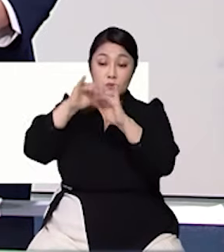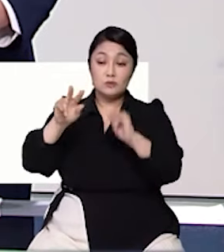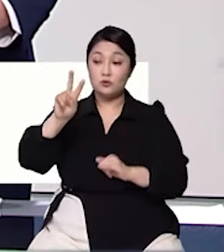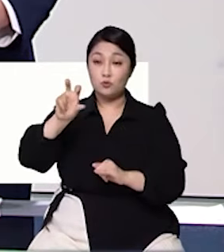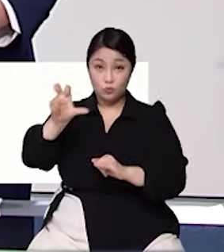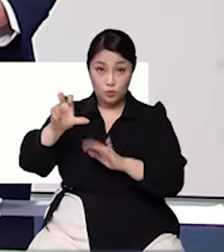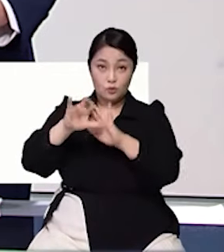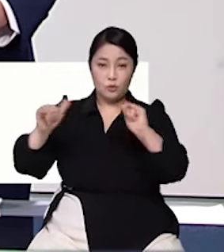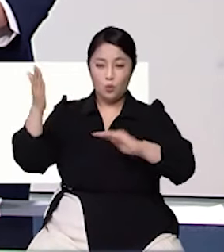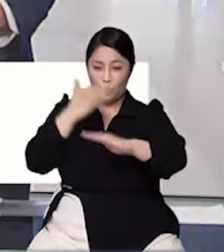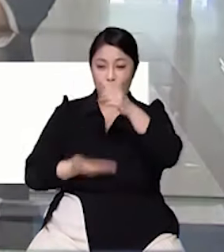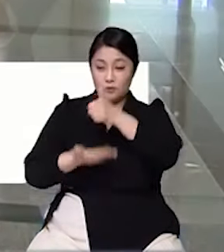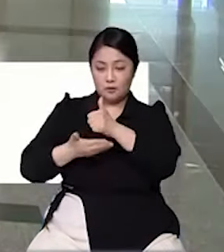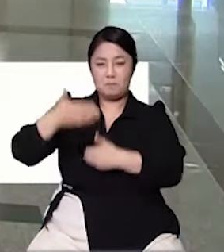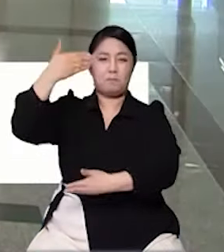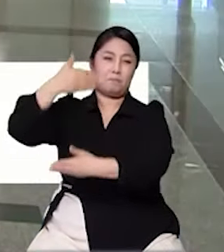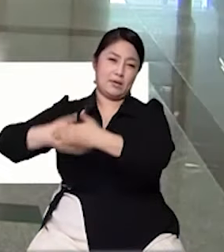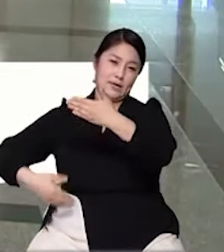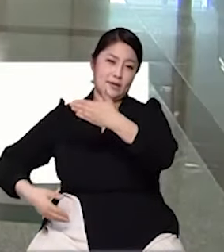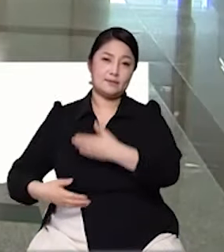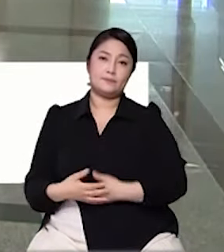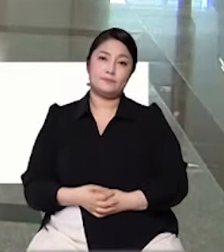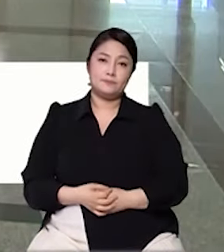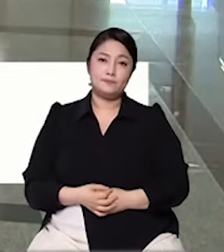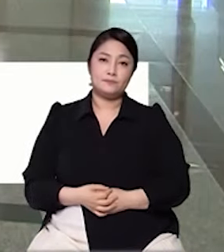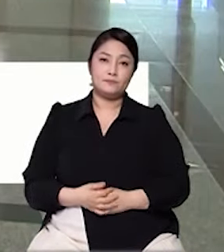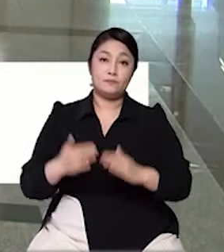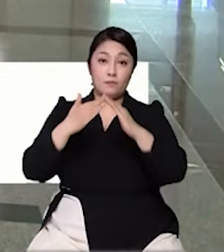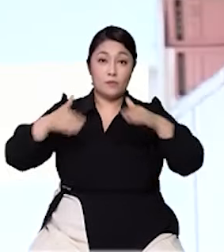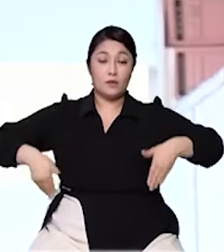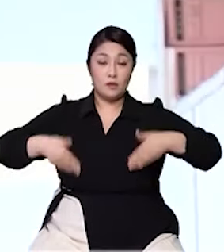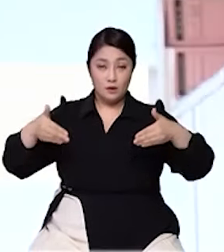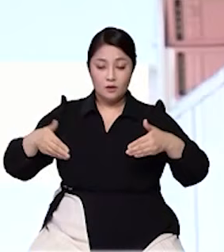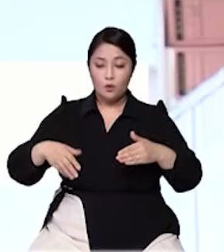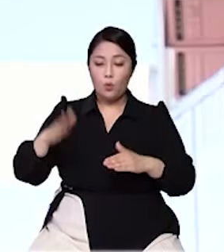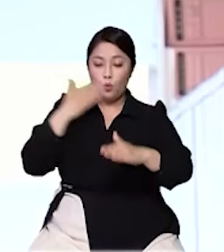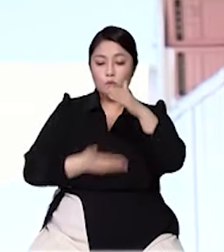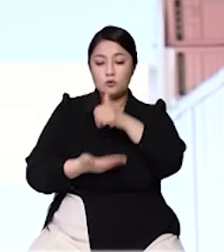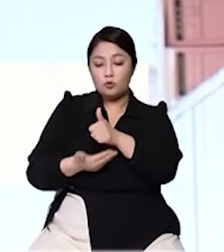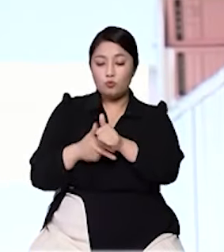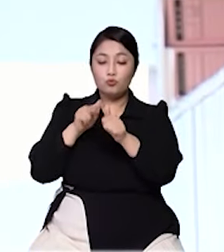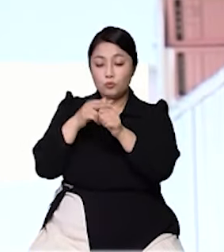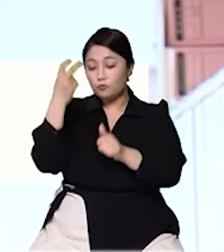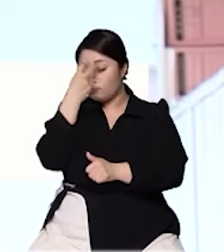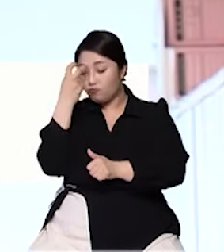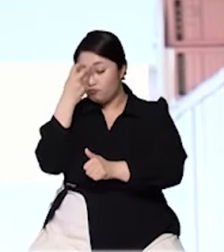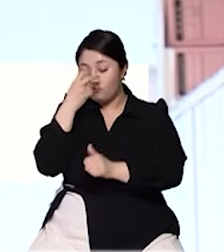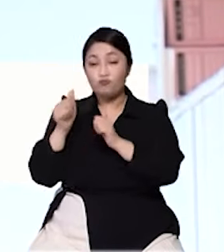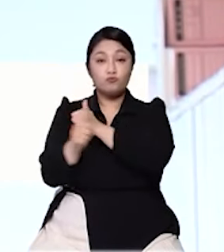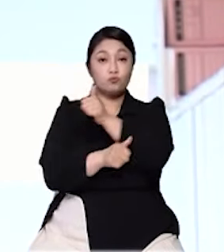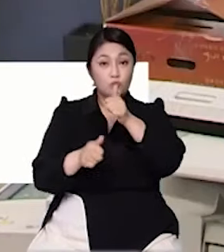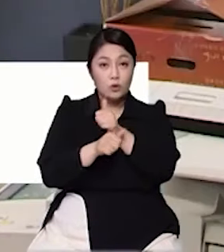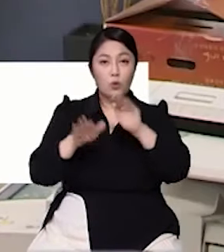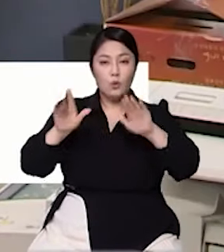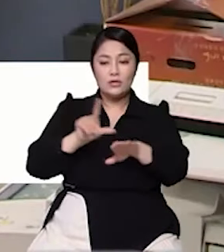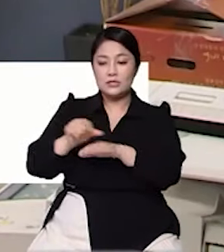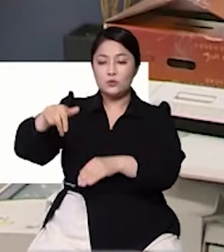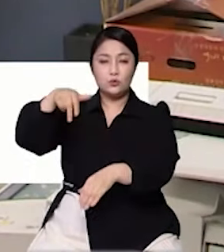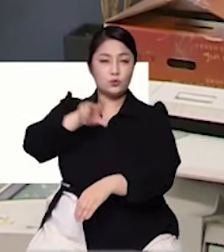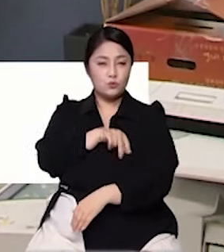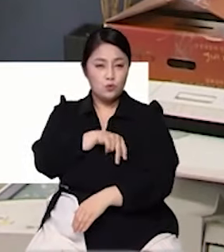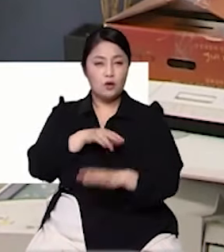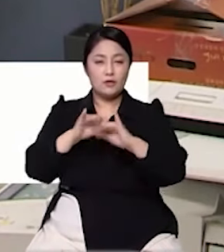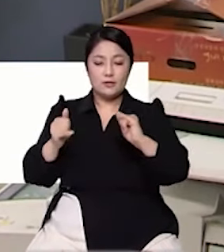25명을 공천 배제 했읍니다 전라남도 당 공천 선거 후보자 추천 관리 위원회는 오늘 기초의원